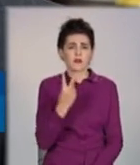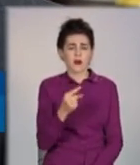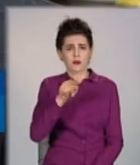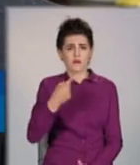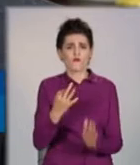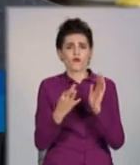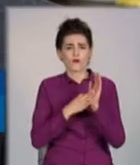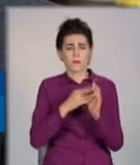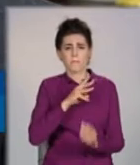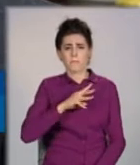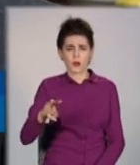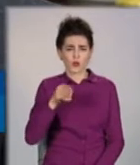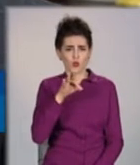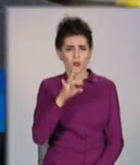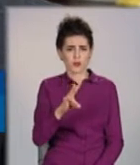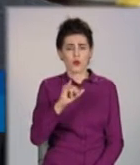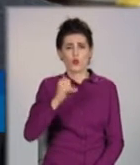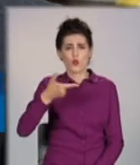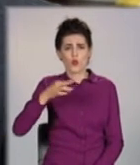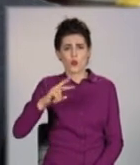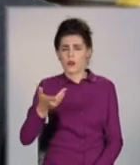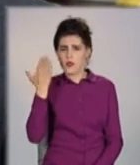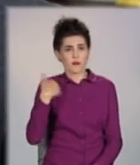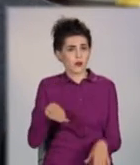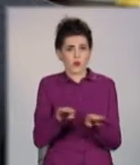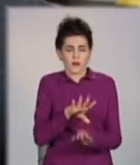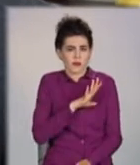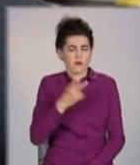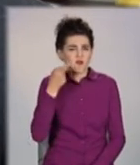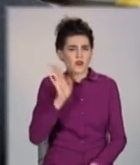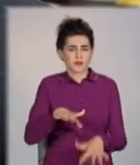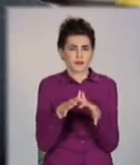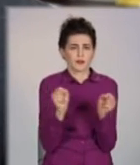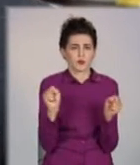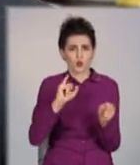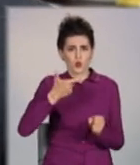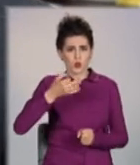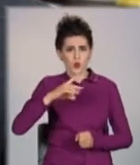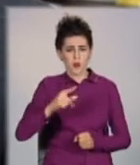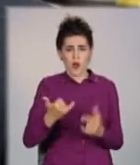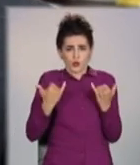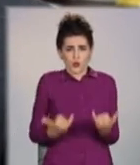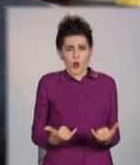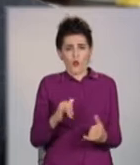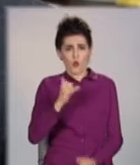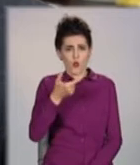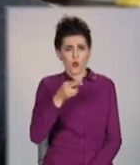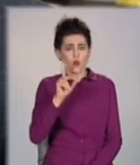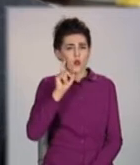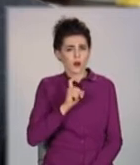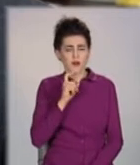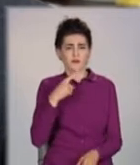2,8 мільйона тонн вугілля. Ніколи такого не було. Вугілля українське стало непотрібне. В той же час з